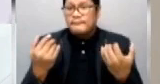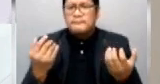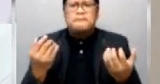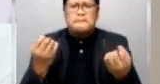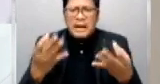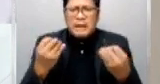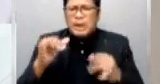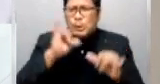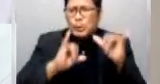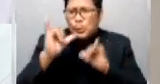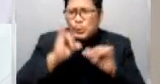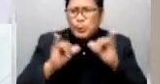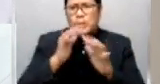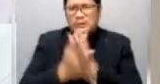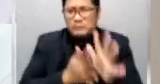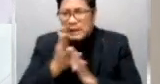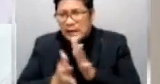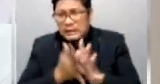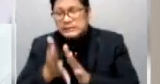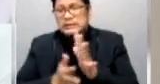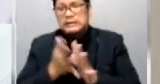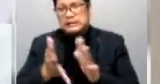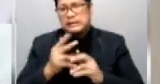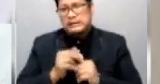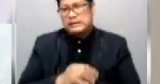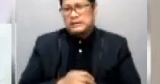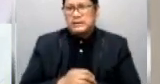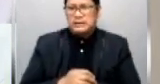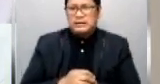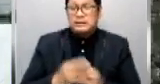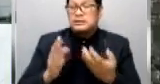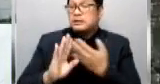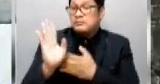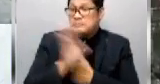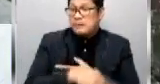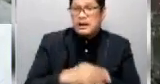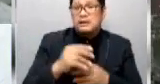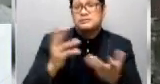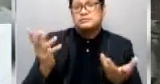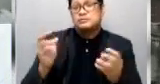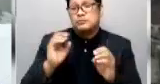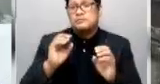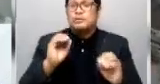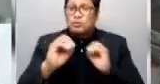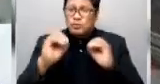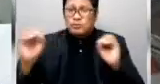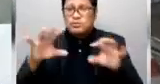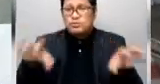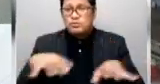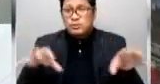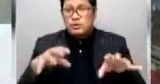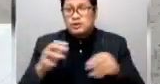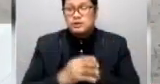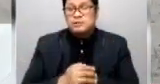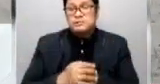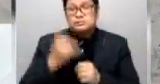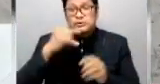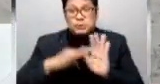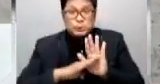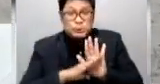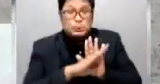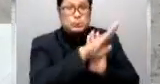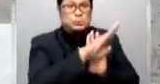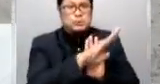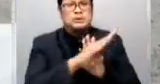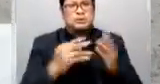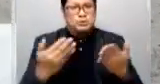nagpa-party, and then after that, babalik sa kanilang mga trabaho. Sa gitna yan ng muling pagsipa ng mga kaso ng COVID-19 sa